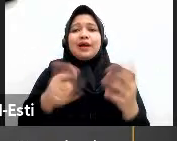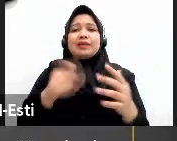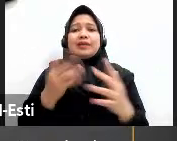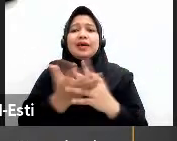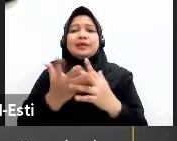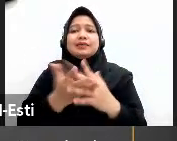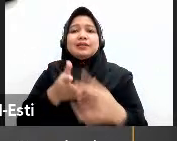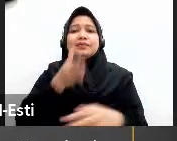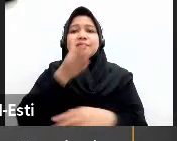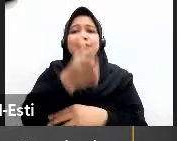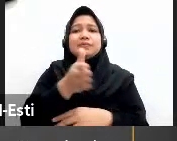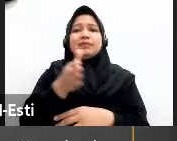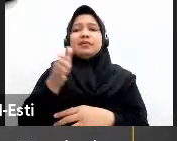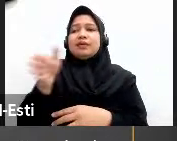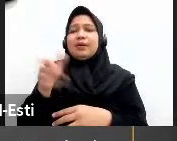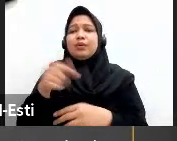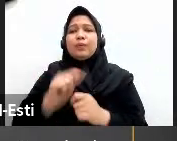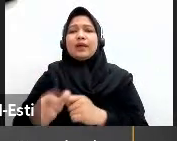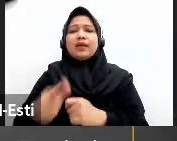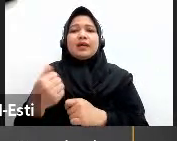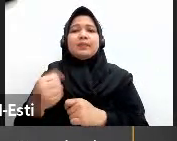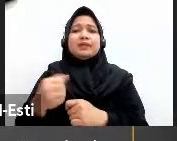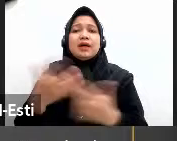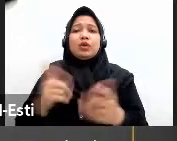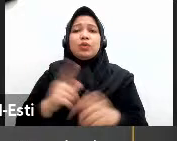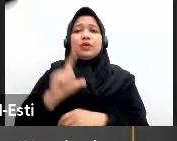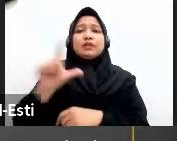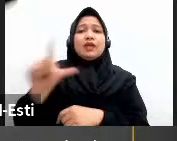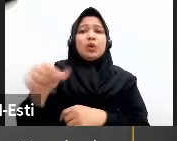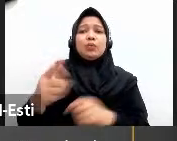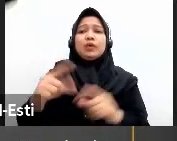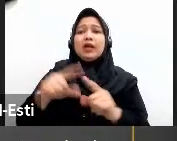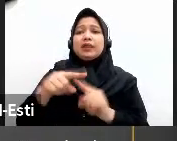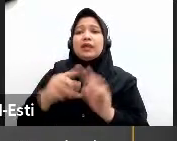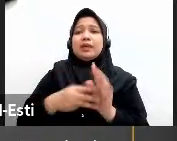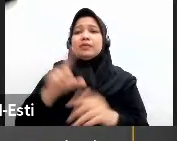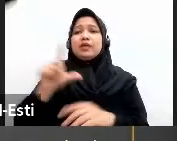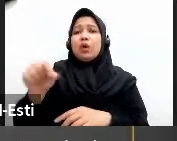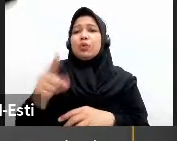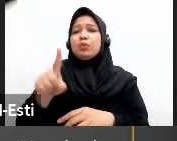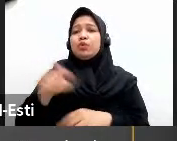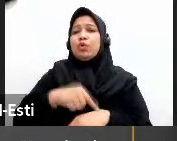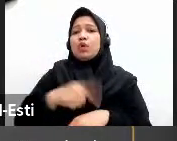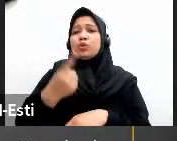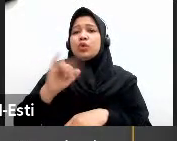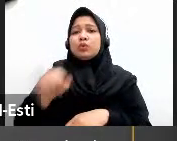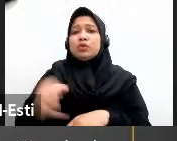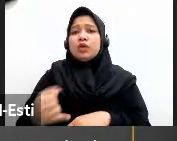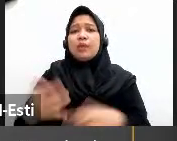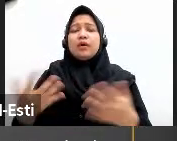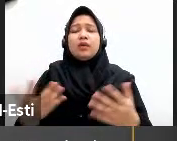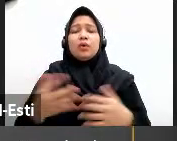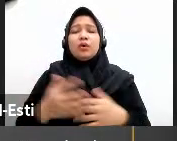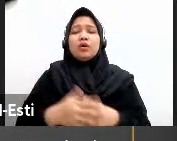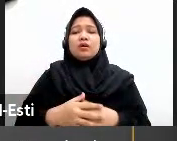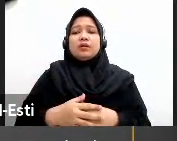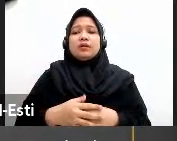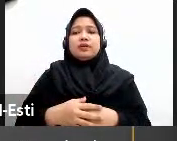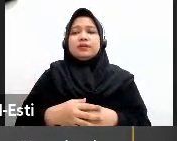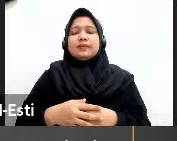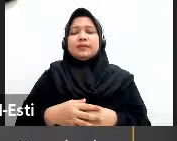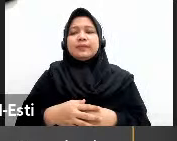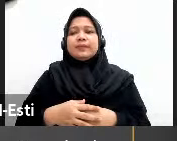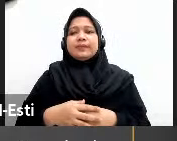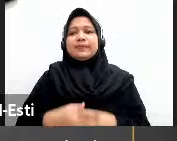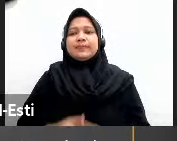tempat-tempat tersebut dia ataupun misalnya jauh jadi akad misalnya Butuh waktu satu jam kemudian ke